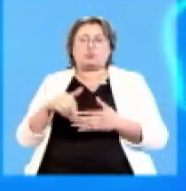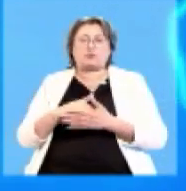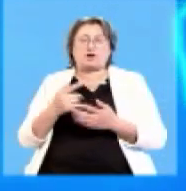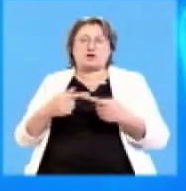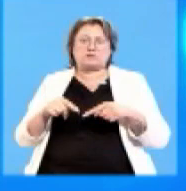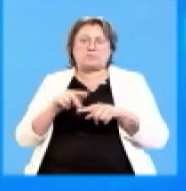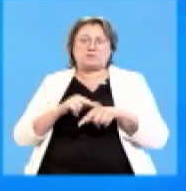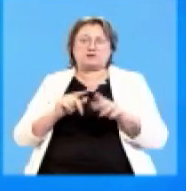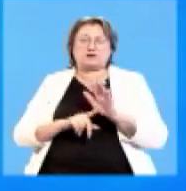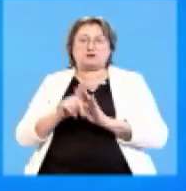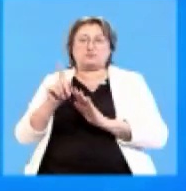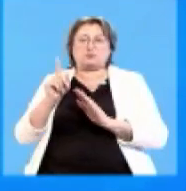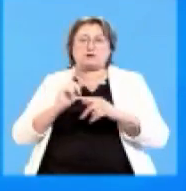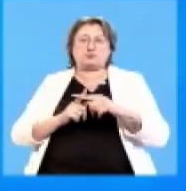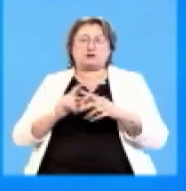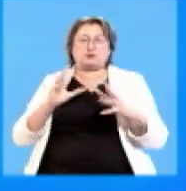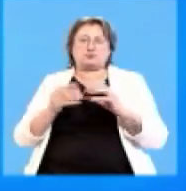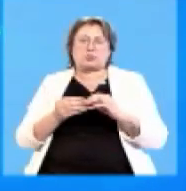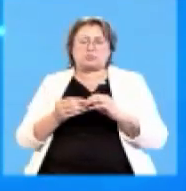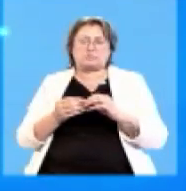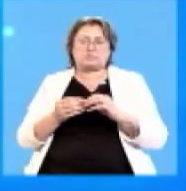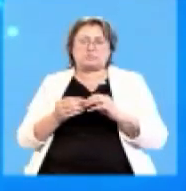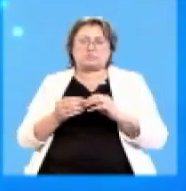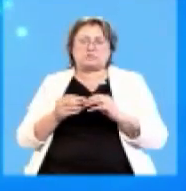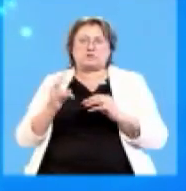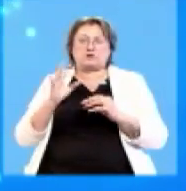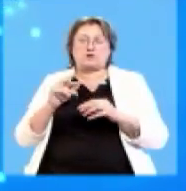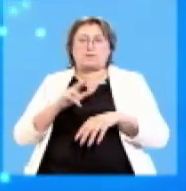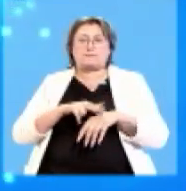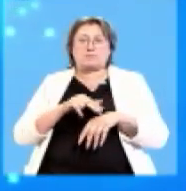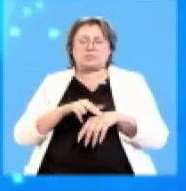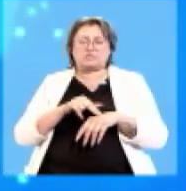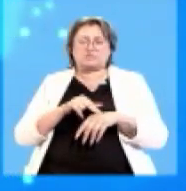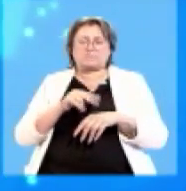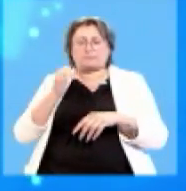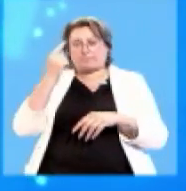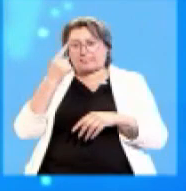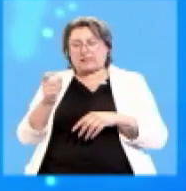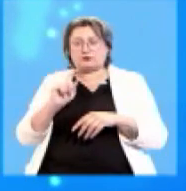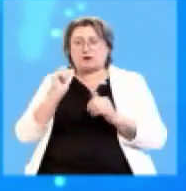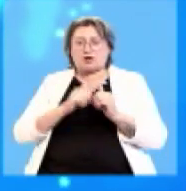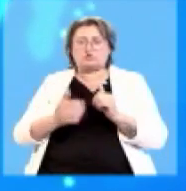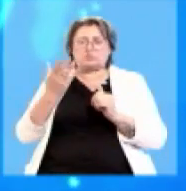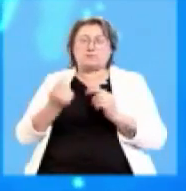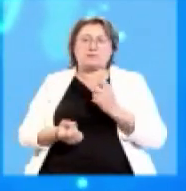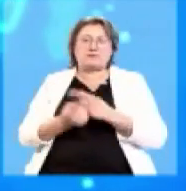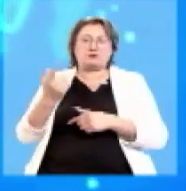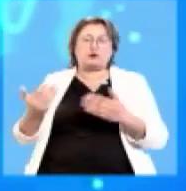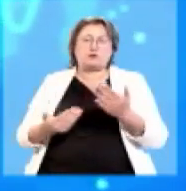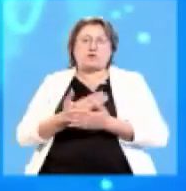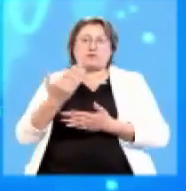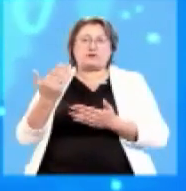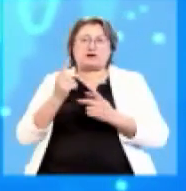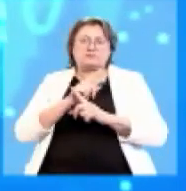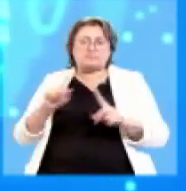оң нәтиже бере бастады. Дегенмен құқық қорғау органдары алаяқтықтың күн сайын түрлі тәсілдері пайда болатынын ескертеді. Өңірде жыл басынан